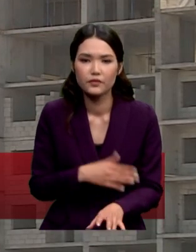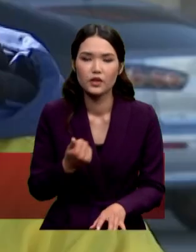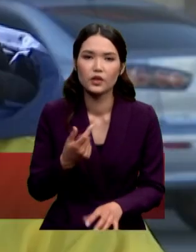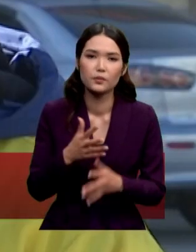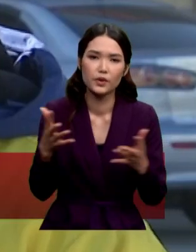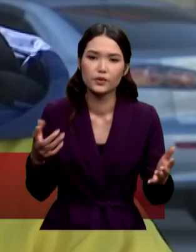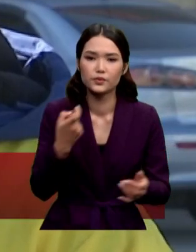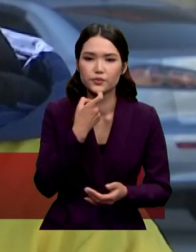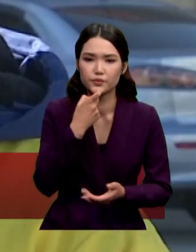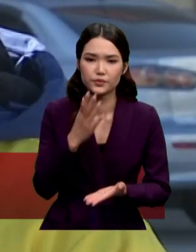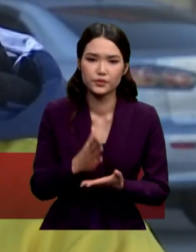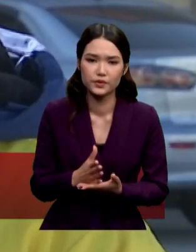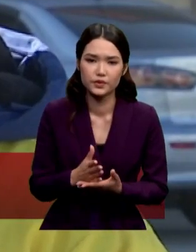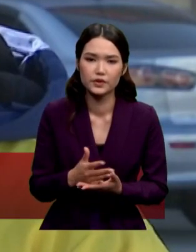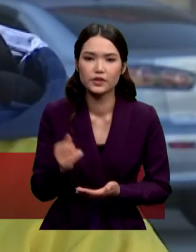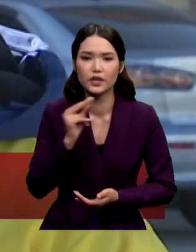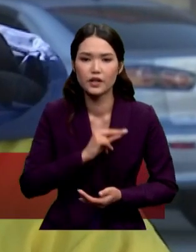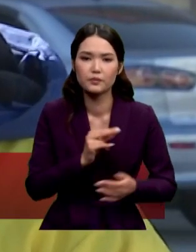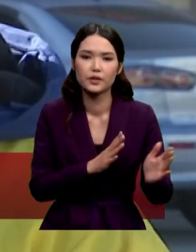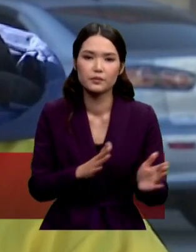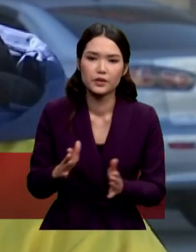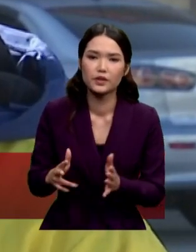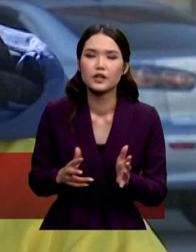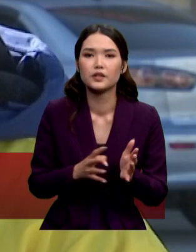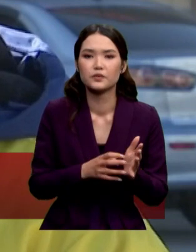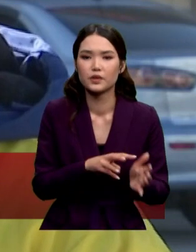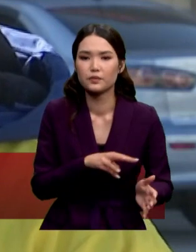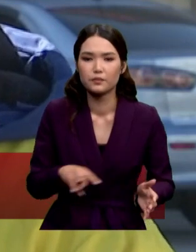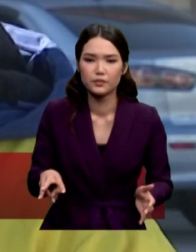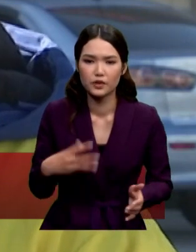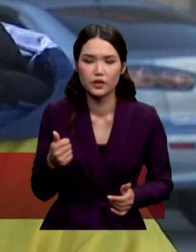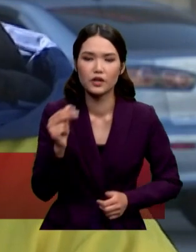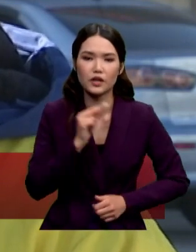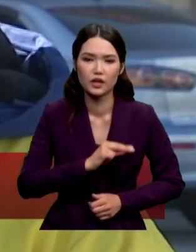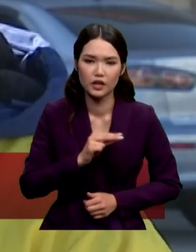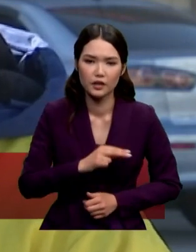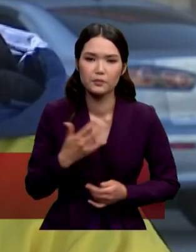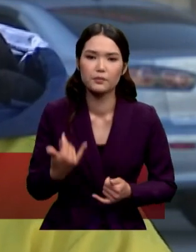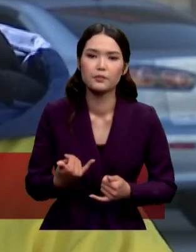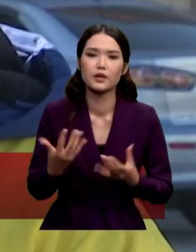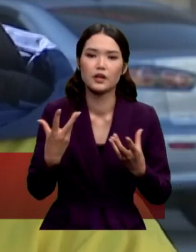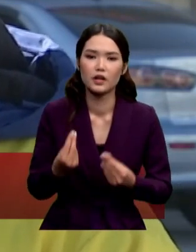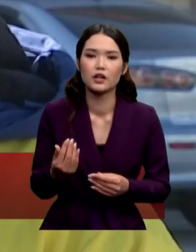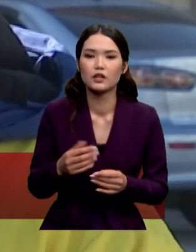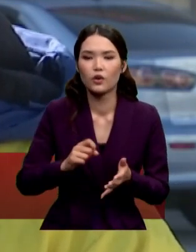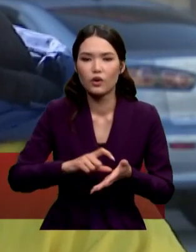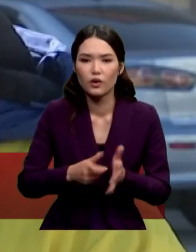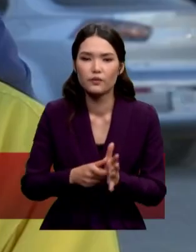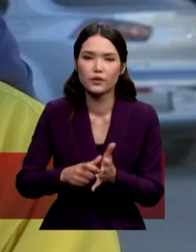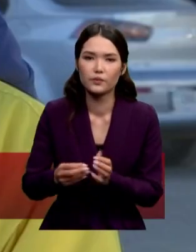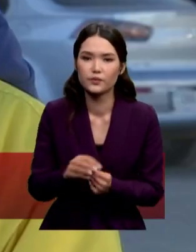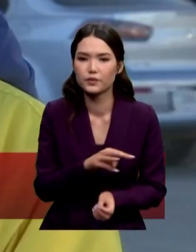трудности. В прошлом году мы отработали порядка 900 миллионов по возвратам. На сегодня остаток возвратов составляет 200